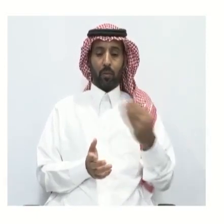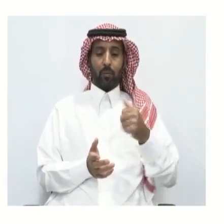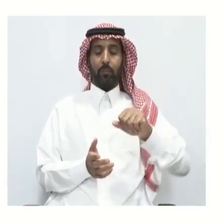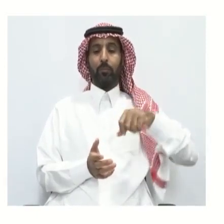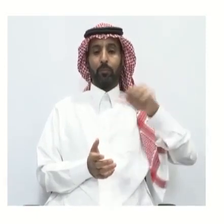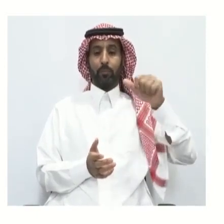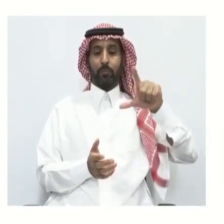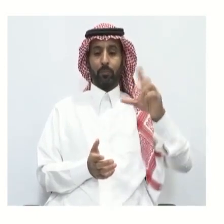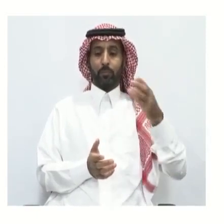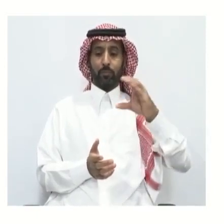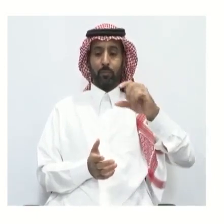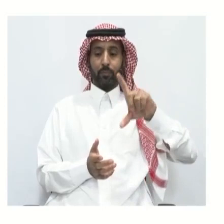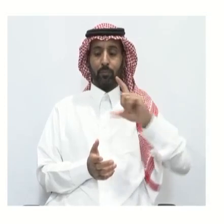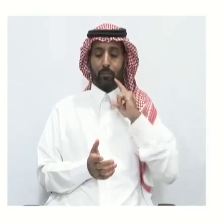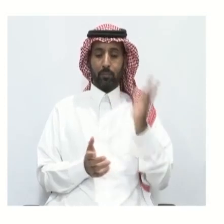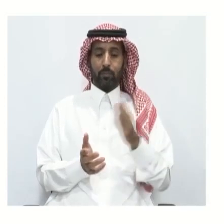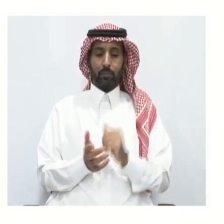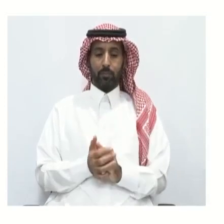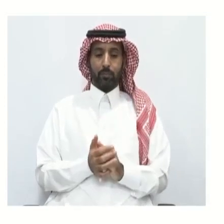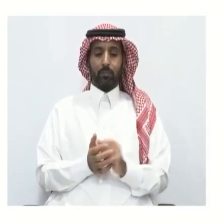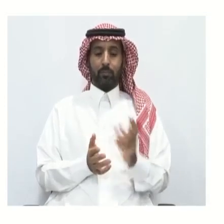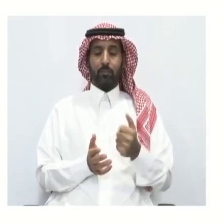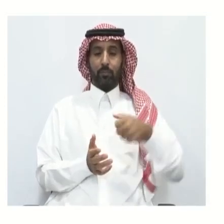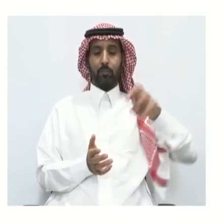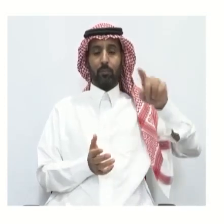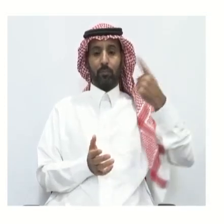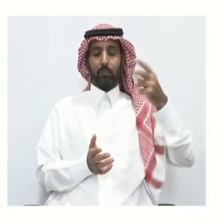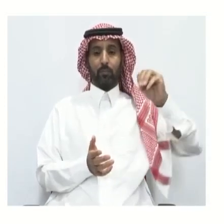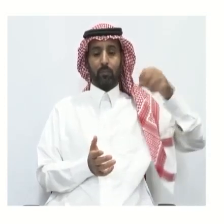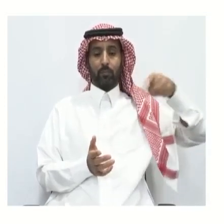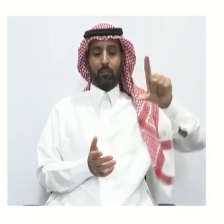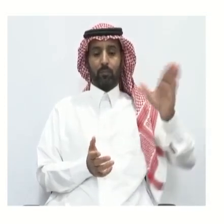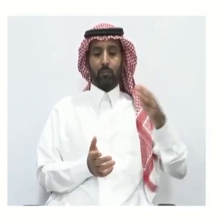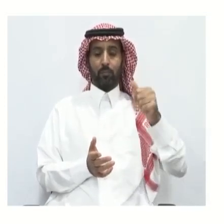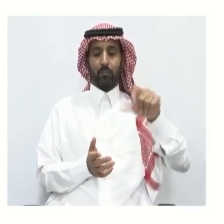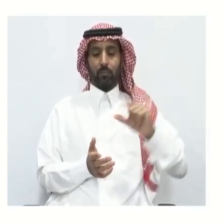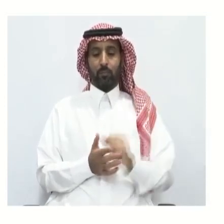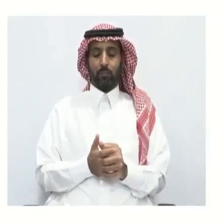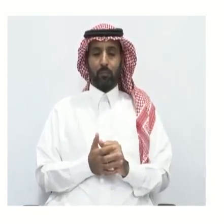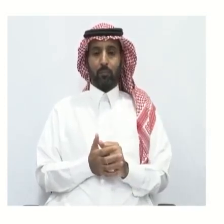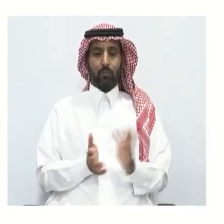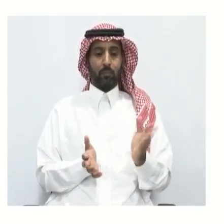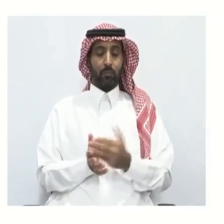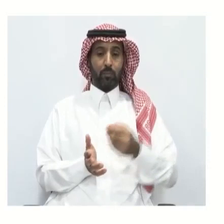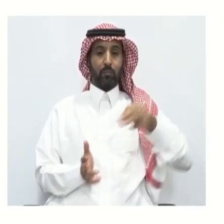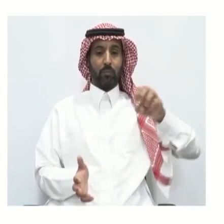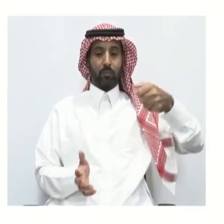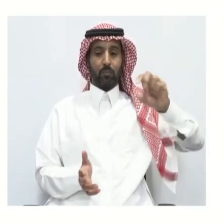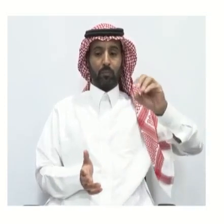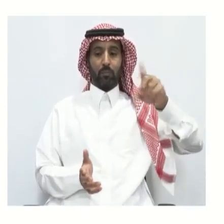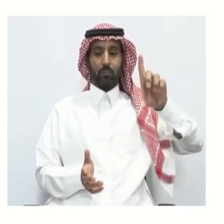على واحد مول من هيدروكسيد الالمنيوم اذا سيعطيني واحد على واحد الان مولات